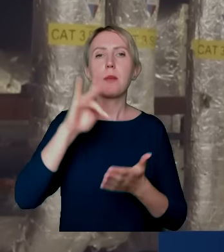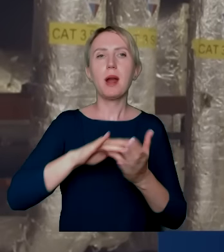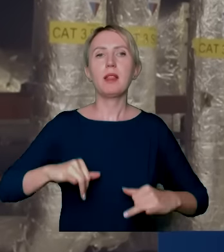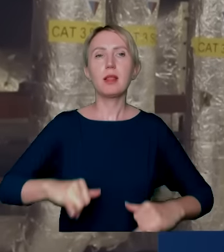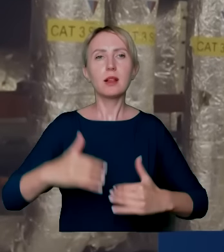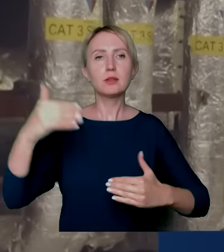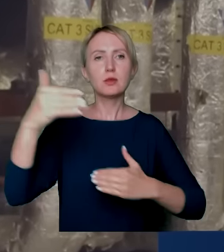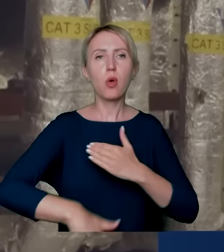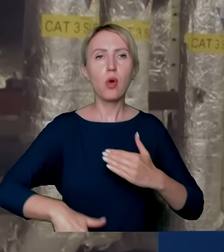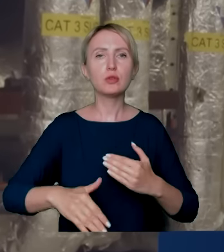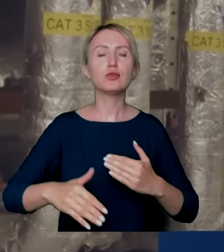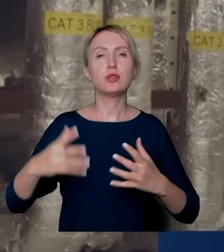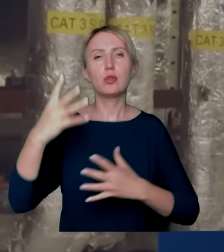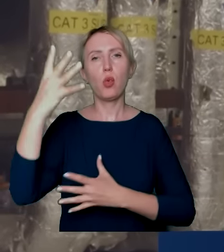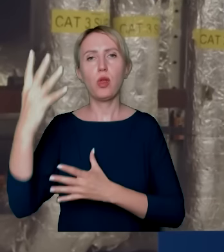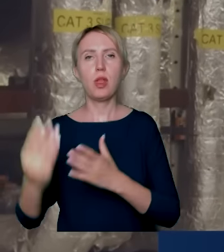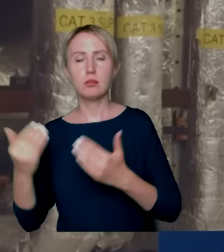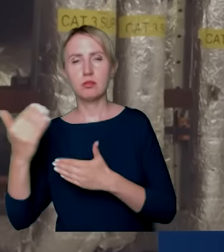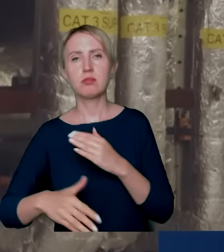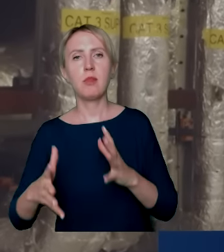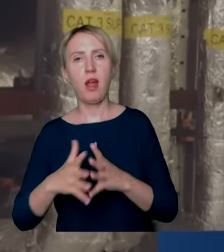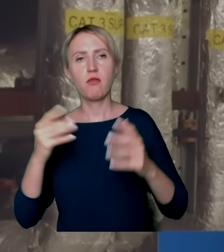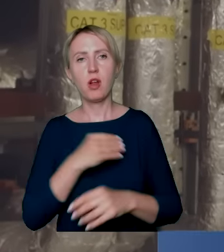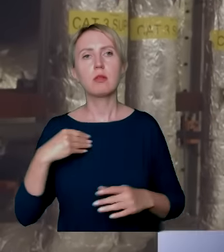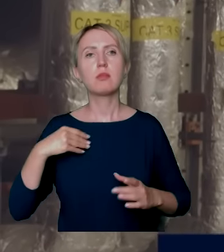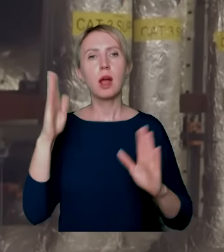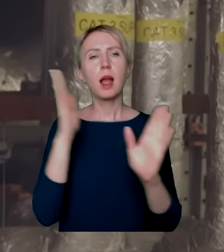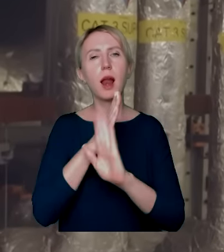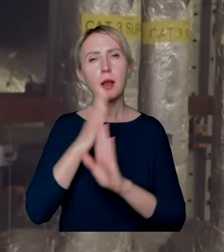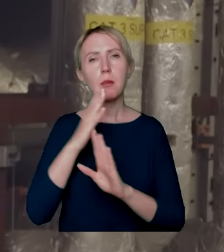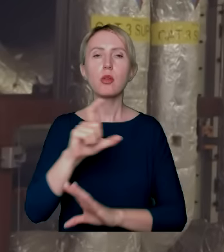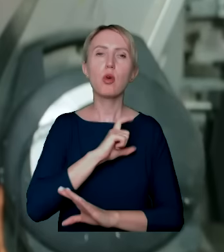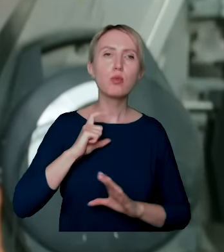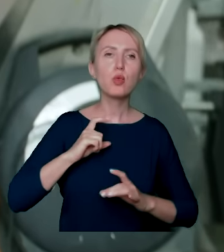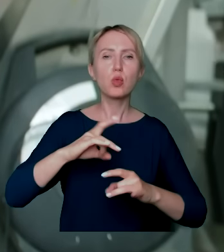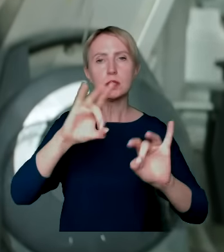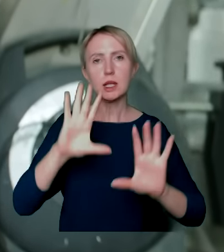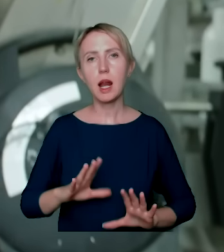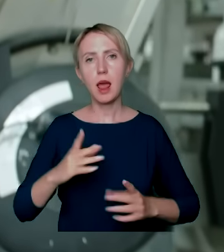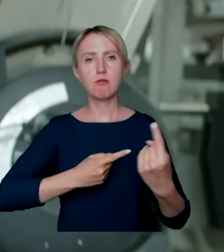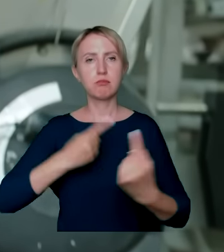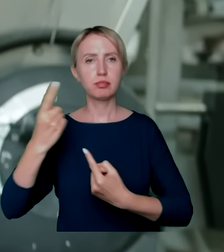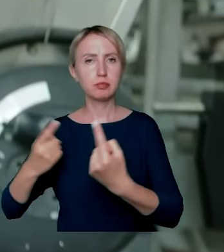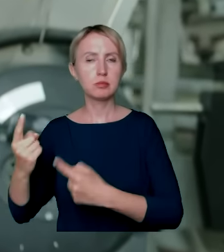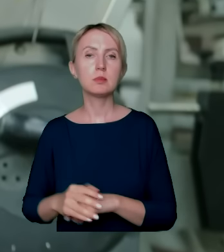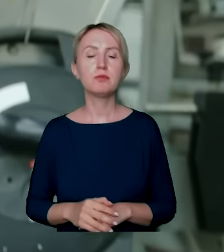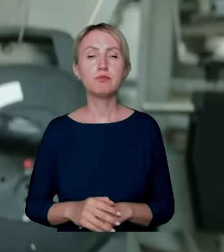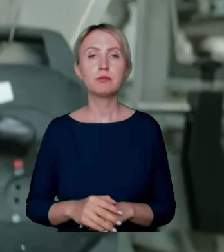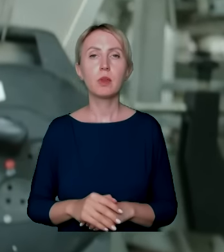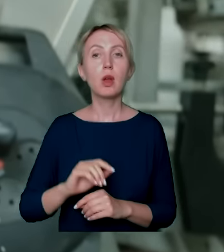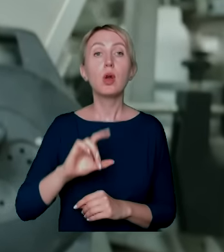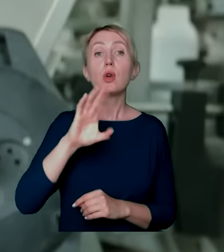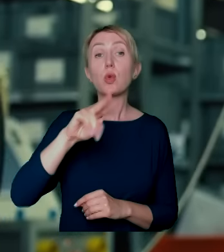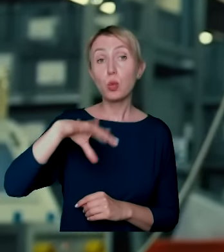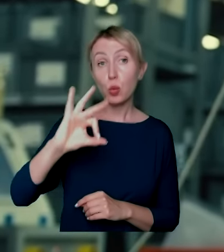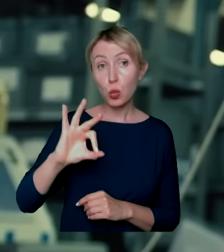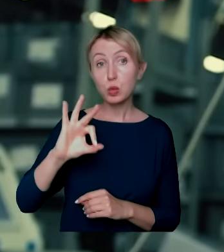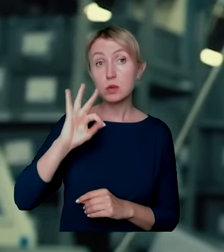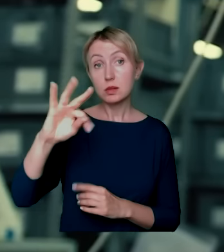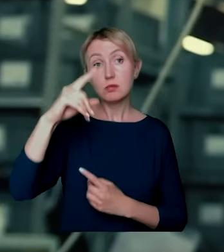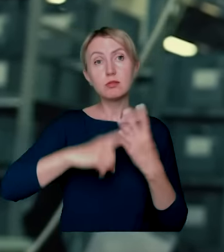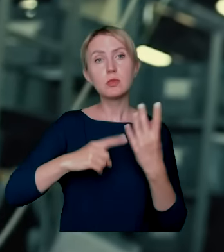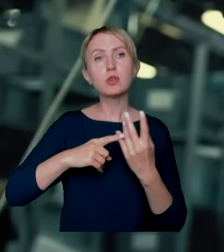jesieni. W Wielkopolsce produkowane są klimatyzatory do biur, sklepów i obiektów przemysłowych. Według danych Głównego Urzędu Statystycznego tylko w